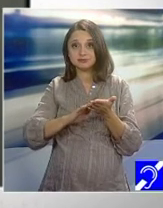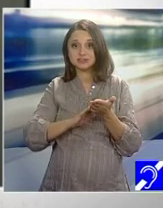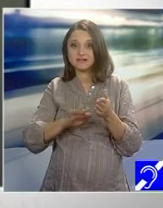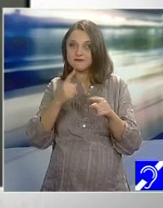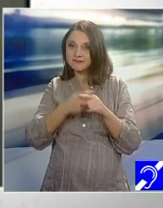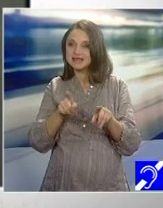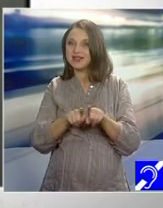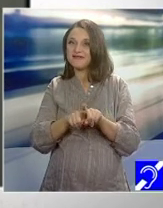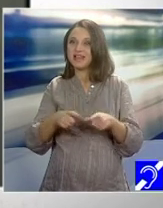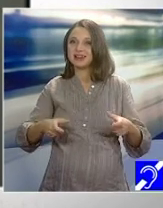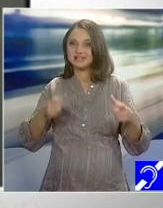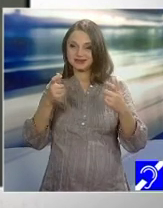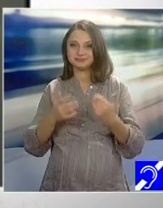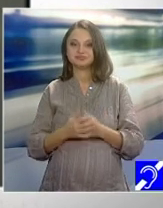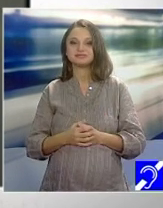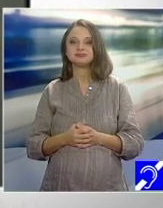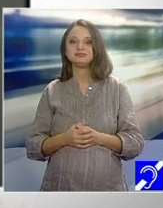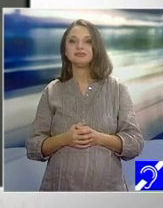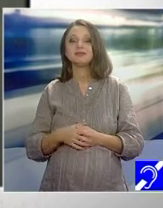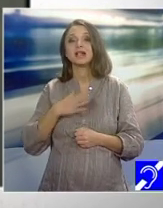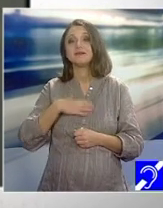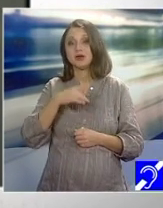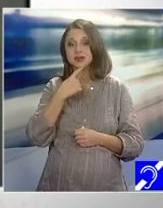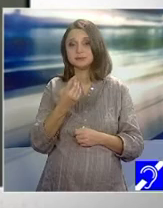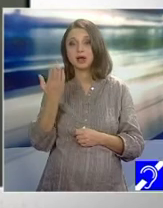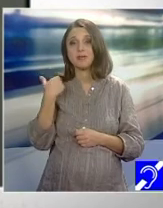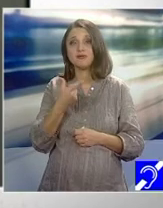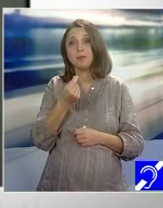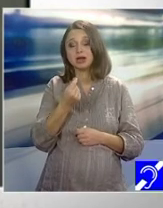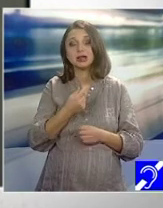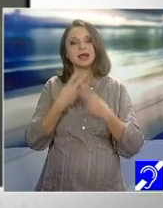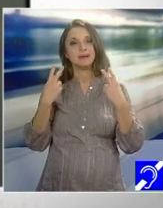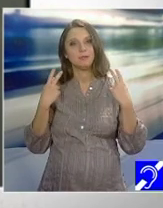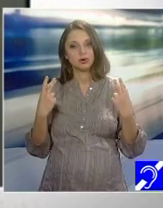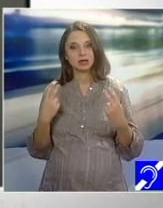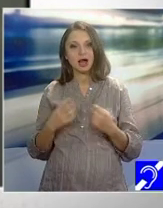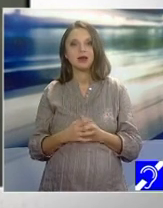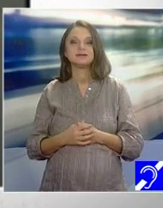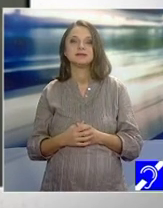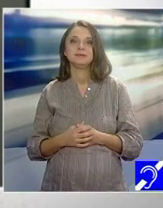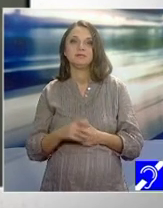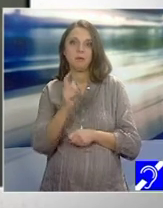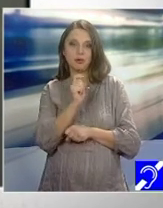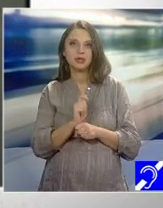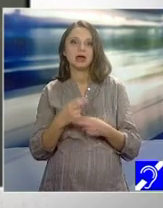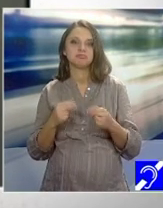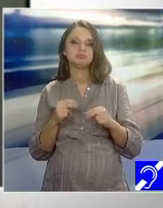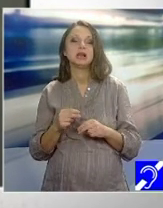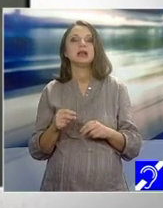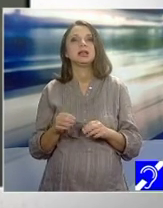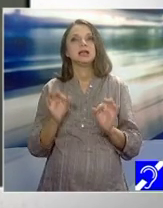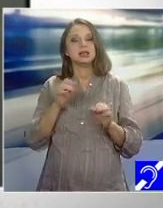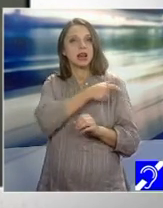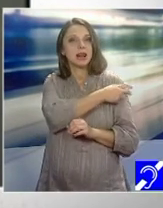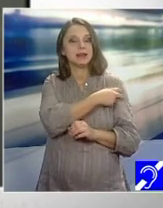să vă spun că alături de noi, la proiect, am avut parteneri deosebit de valoroși, cum am menționat înainte, liceu special